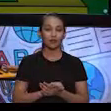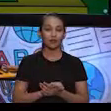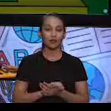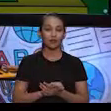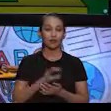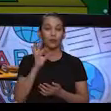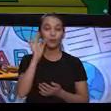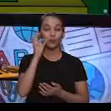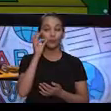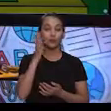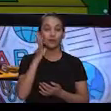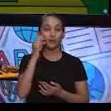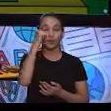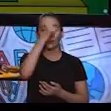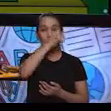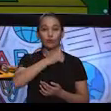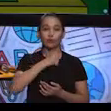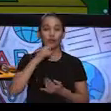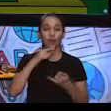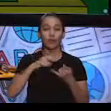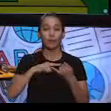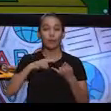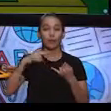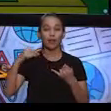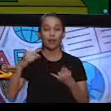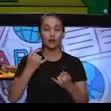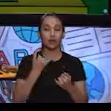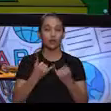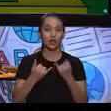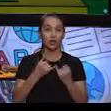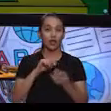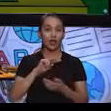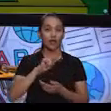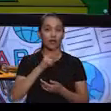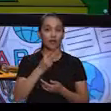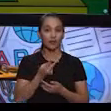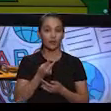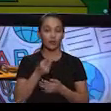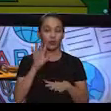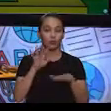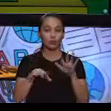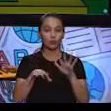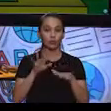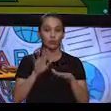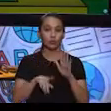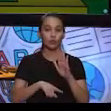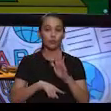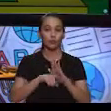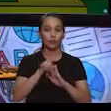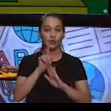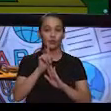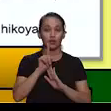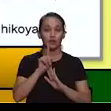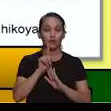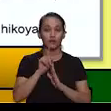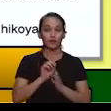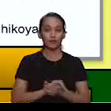daraxtlarning bargi sarg'ayib, yerga to'kila boshlaydi. Mana shu davrda esa xazon rezgilik